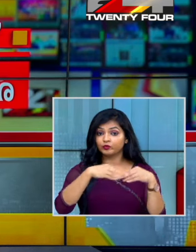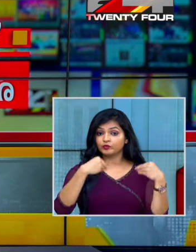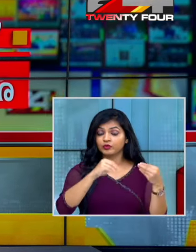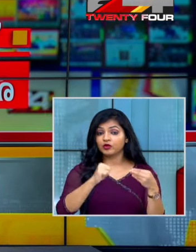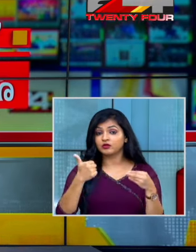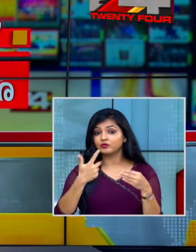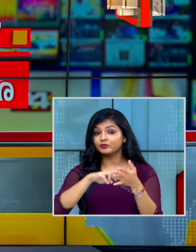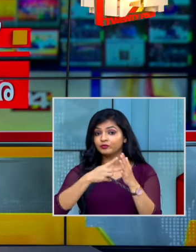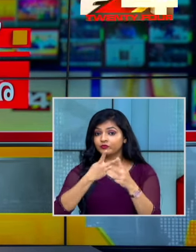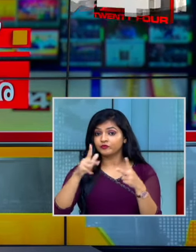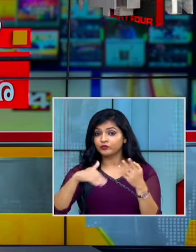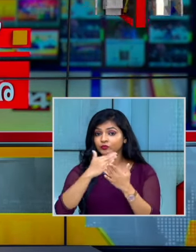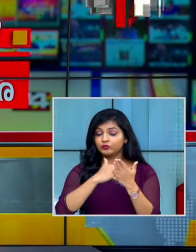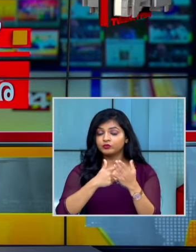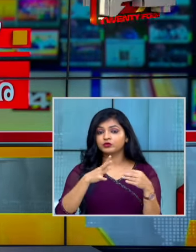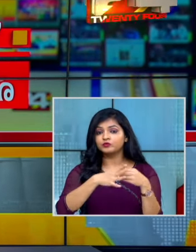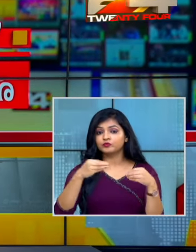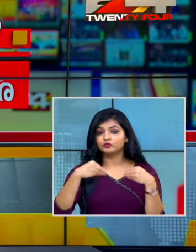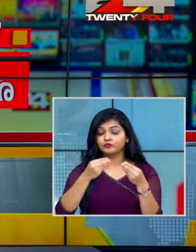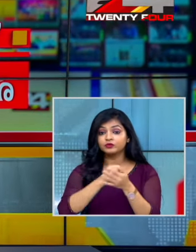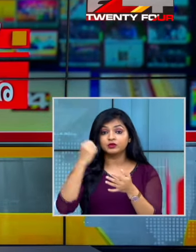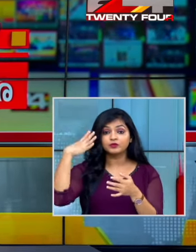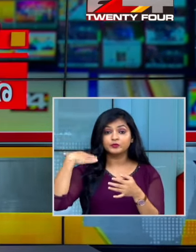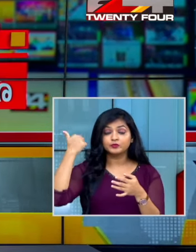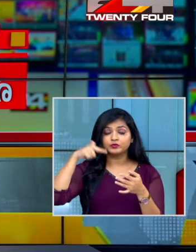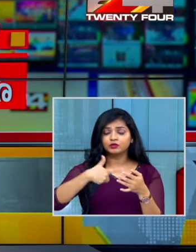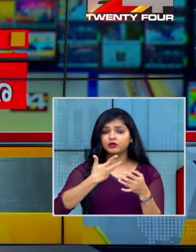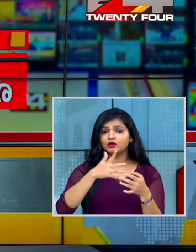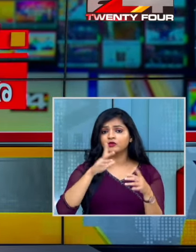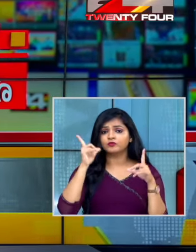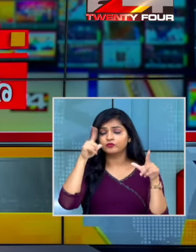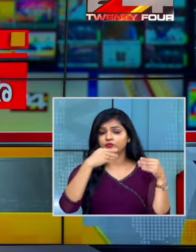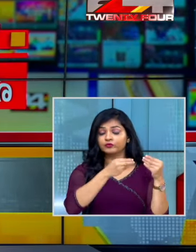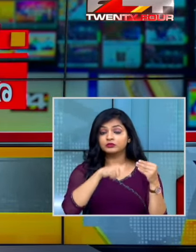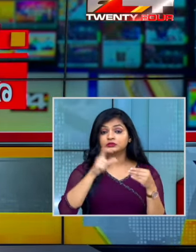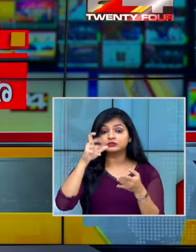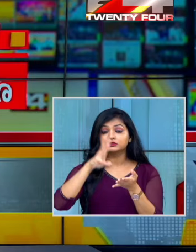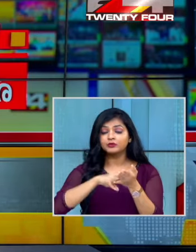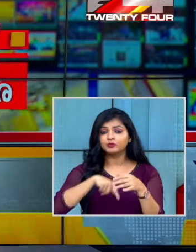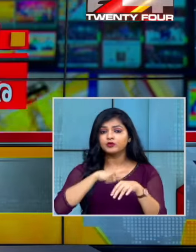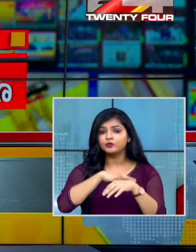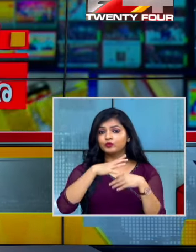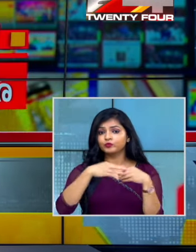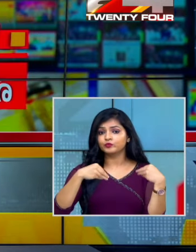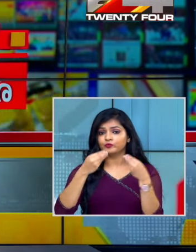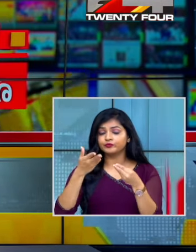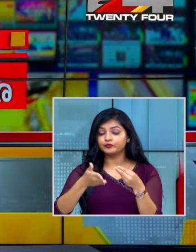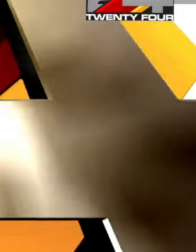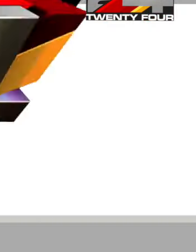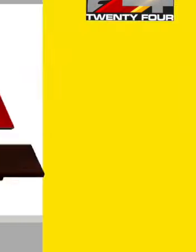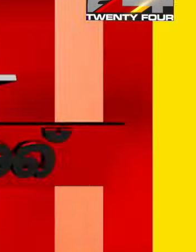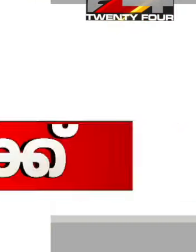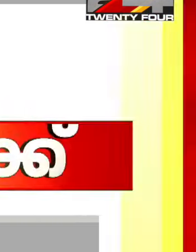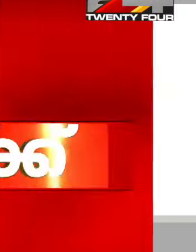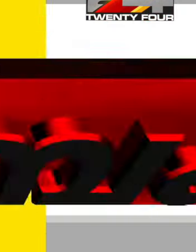വൈദ്യുത മന്ത്രിയെ നോക്കുകുത്തിയാക്കി മുഖ്യമന്ത്രിയും വ്യവസായ മന്ത്രിയും കരാർ നീട്ടി നൽകാൻ തീരുമാനിച്ചുവെന്നും രമേശ് ചെന്നിത്തല പറഞ്ഞു. വ്യവസായ